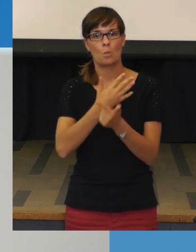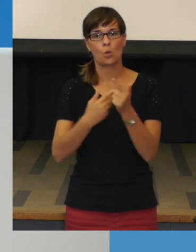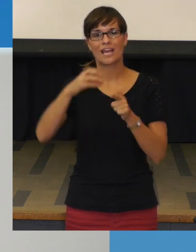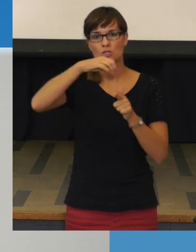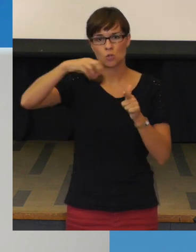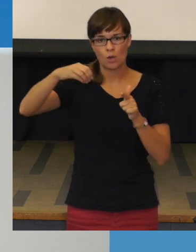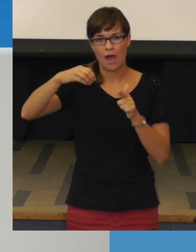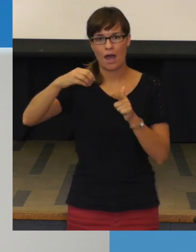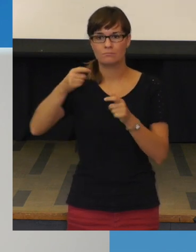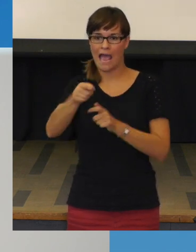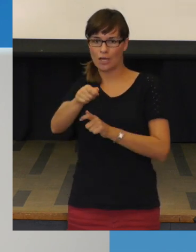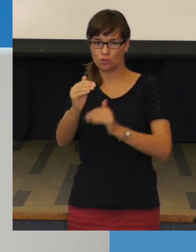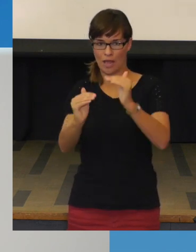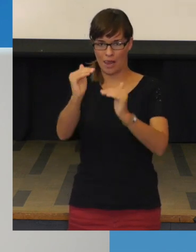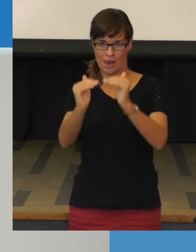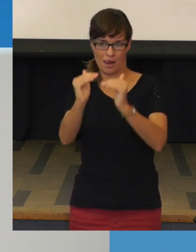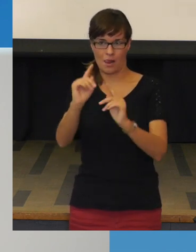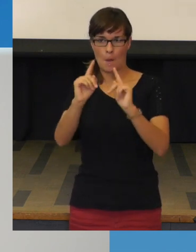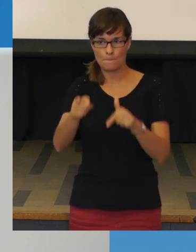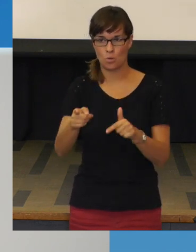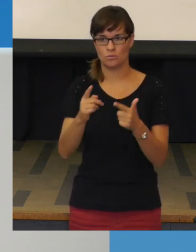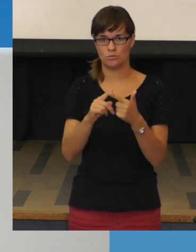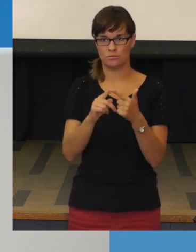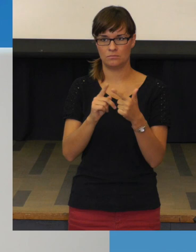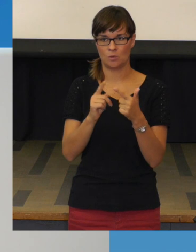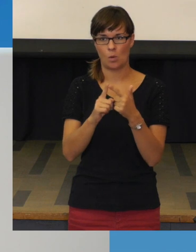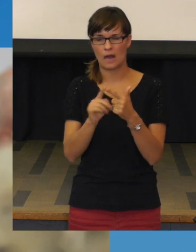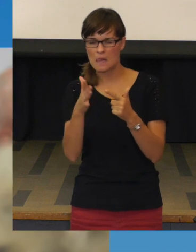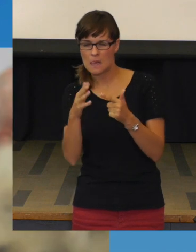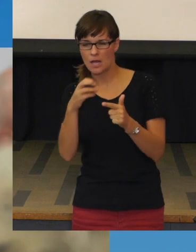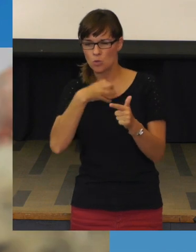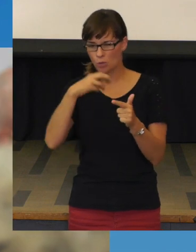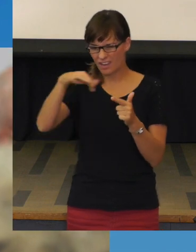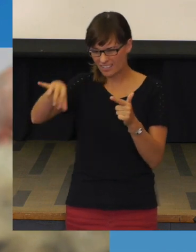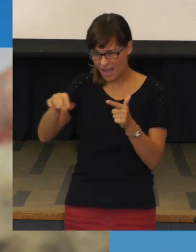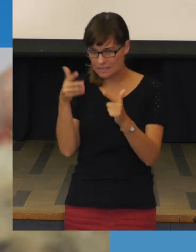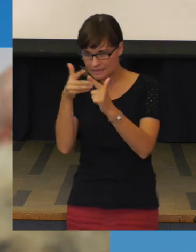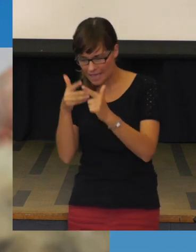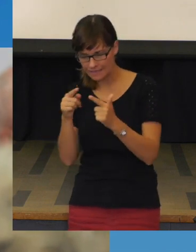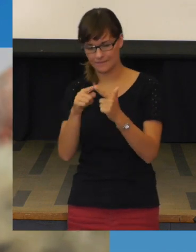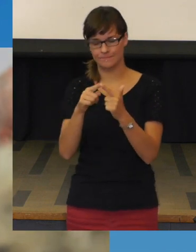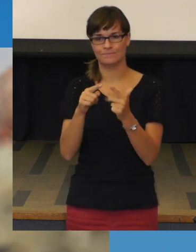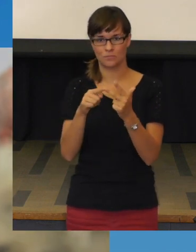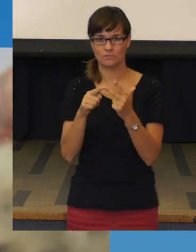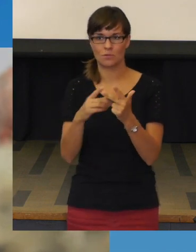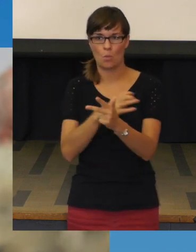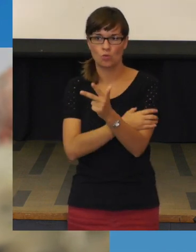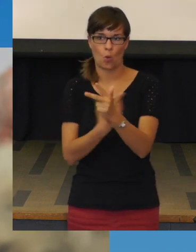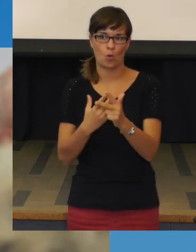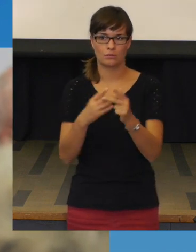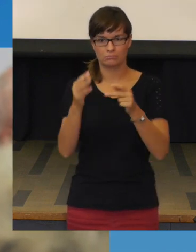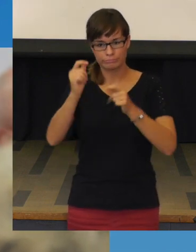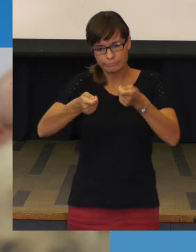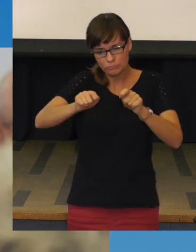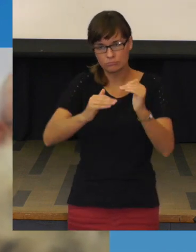erkrankt ist, ansonsten die Testung, ob einer einen unterschwelligen Diabetes hat und die sehr gute Einstellung des Blutdruckes.